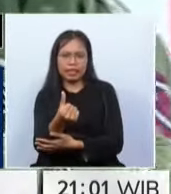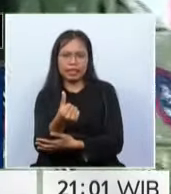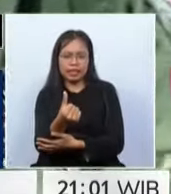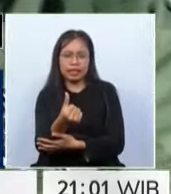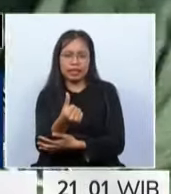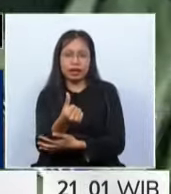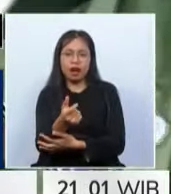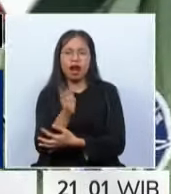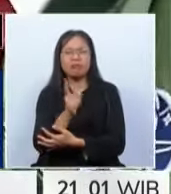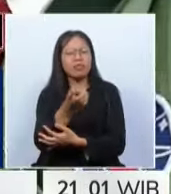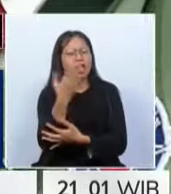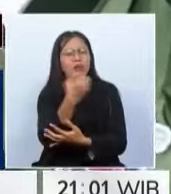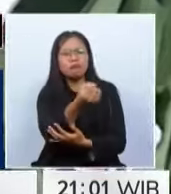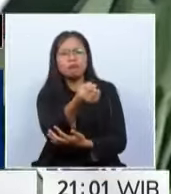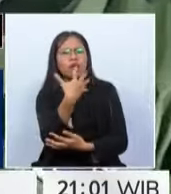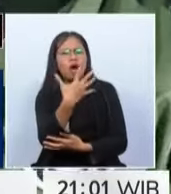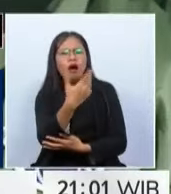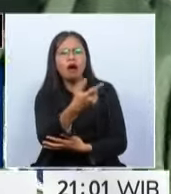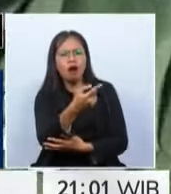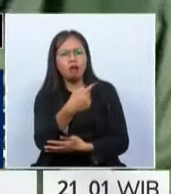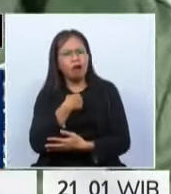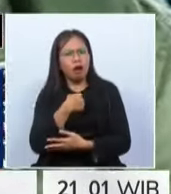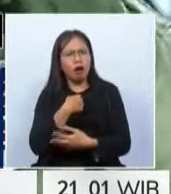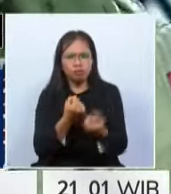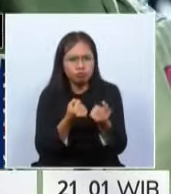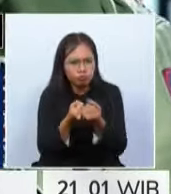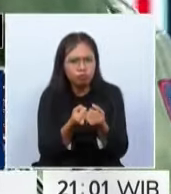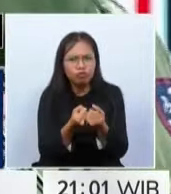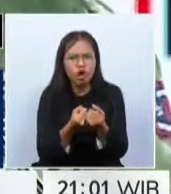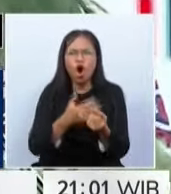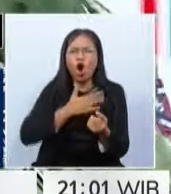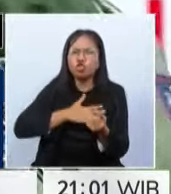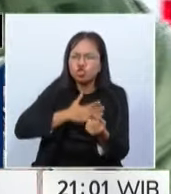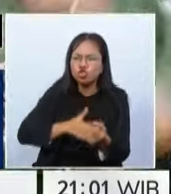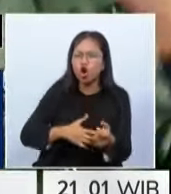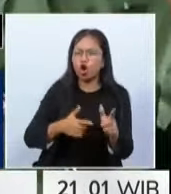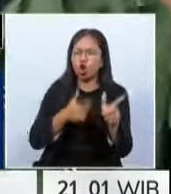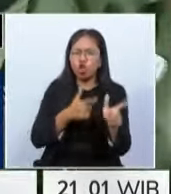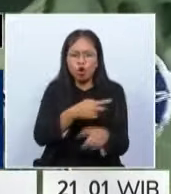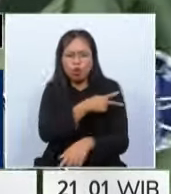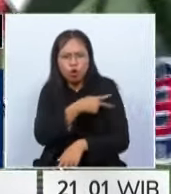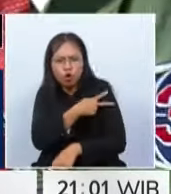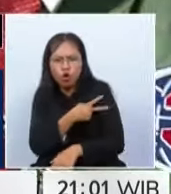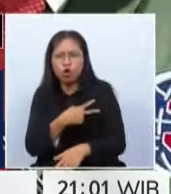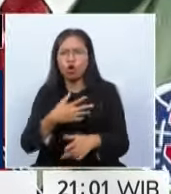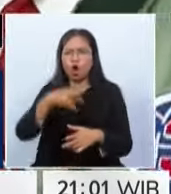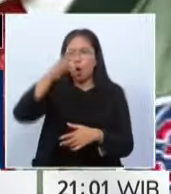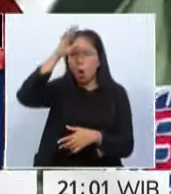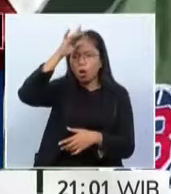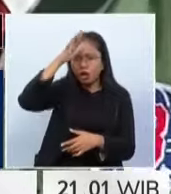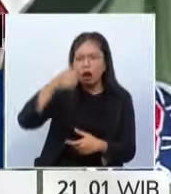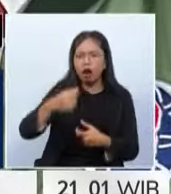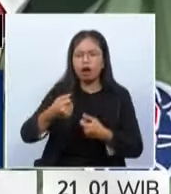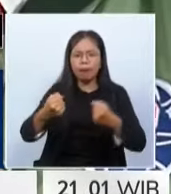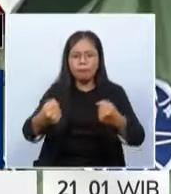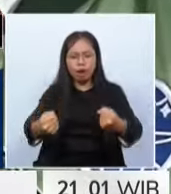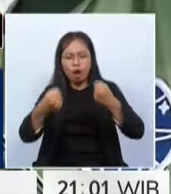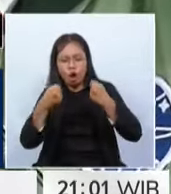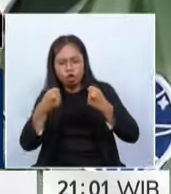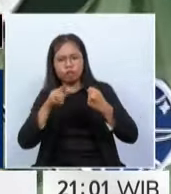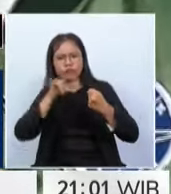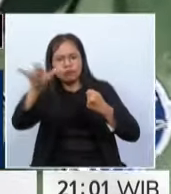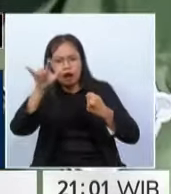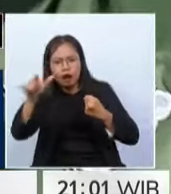statement Bapak tadi yang Saya dukung Pak kasihan prajurit Pak kalau pilotnya itu mesti dilatih 3 tahun